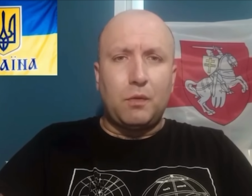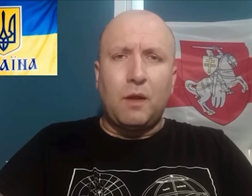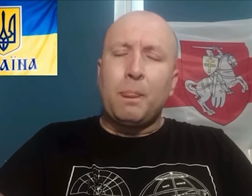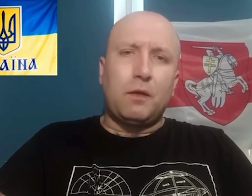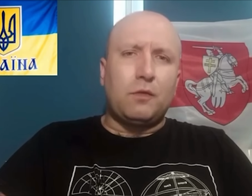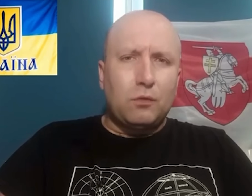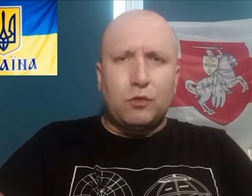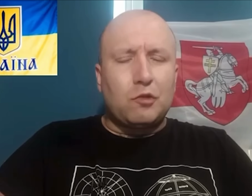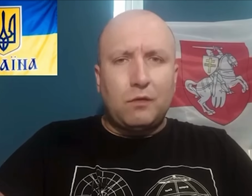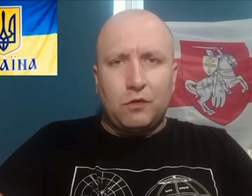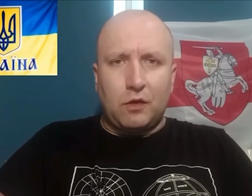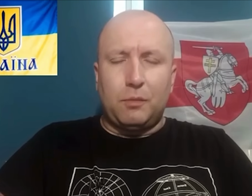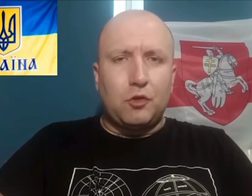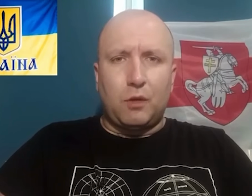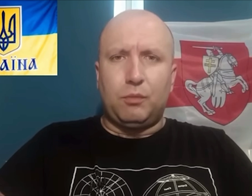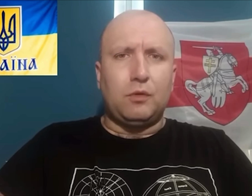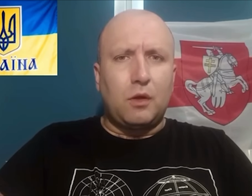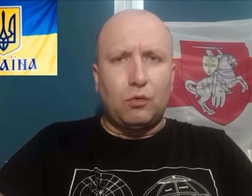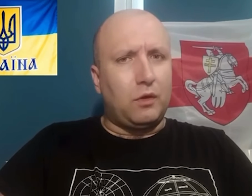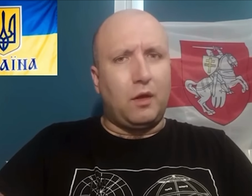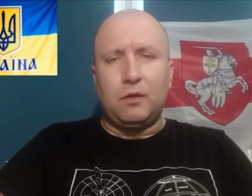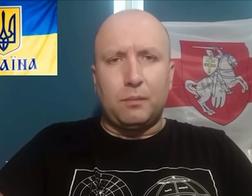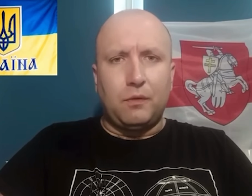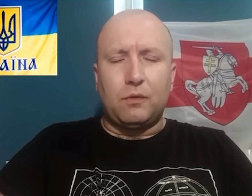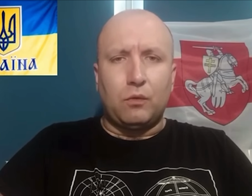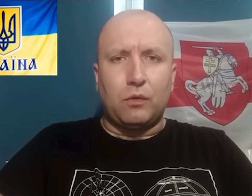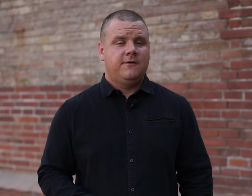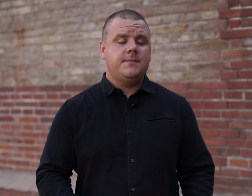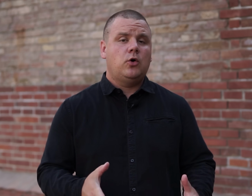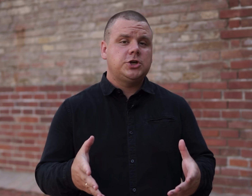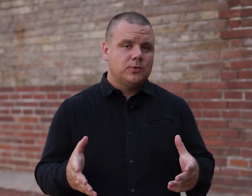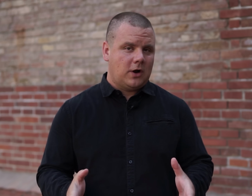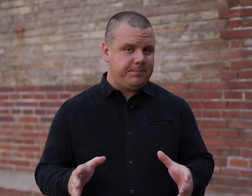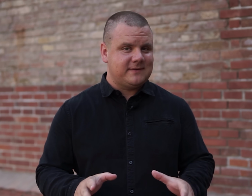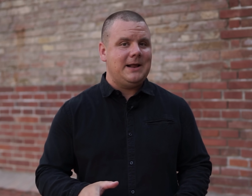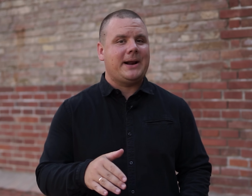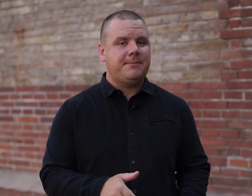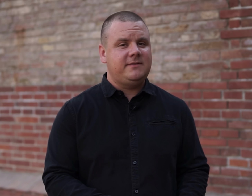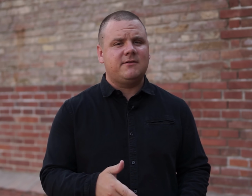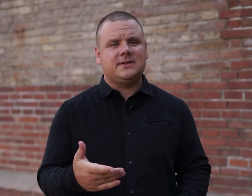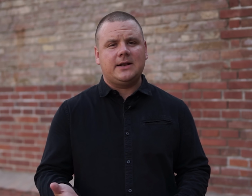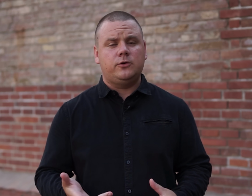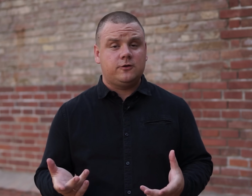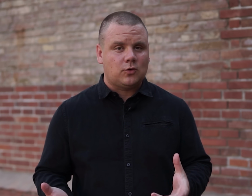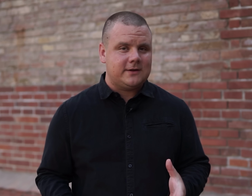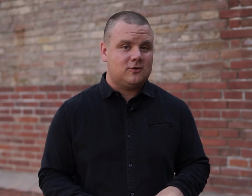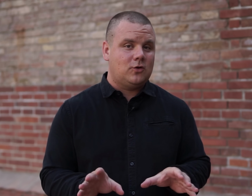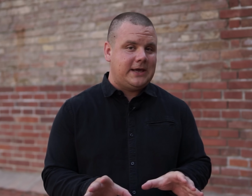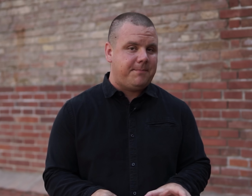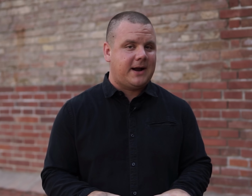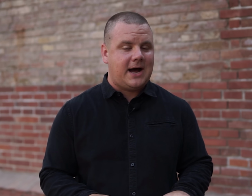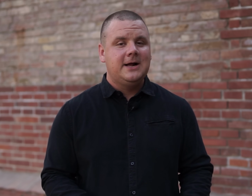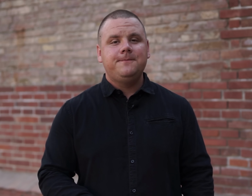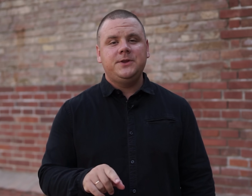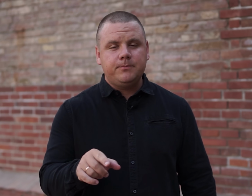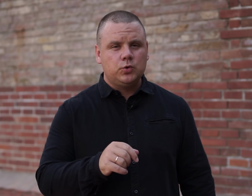самое победа, она все равно на человеческих плечах. Будет на народных, а не на позиционных. Вы мне очень много писали прокомментировать данную ситуацию, но